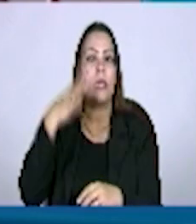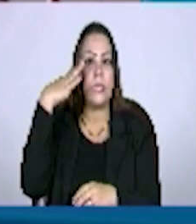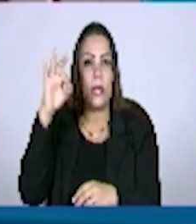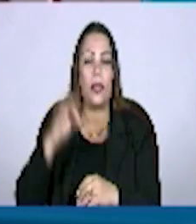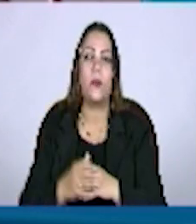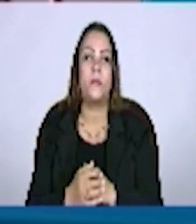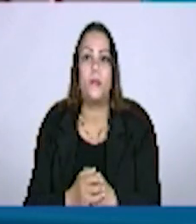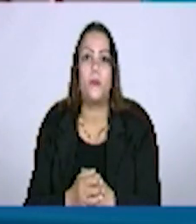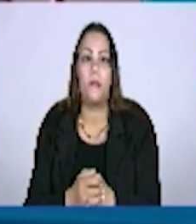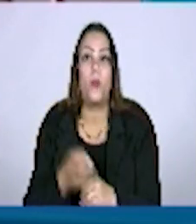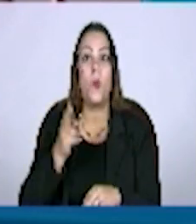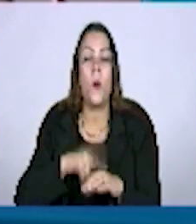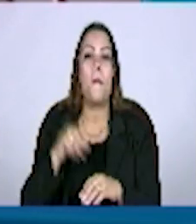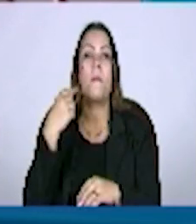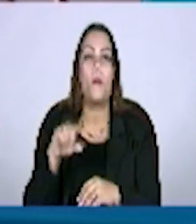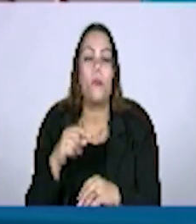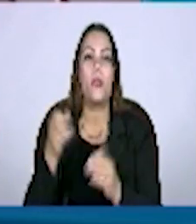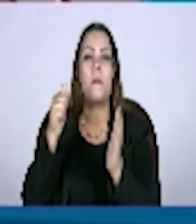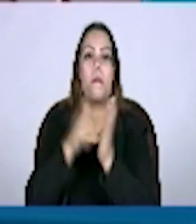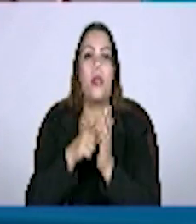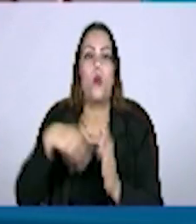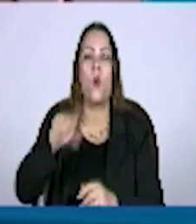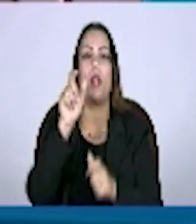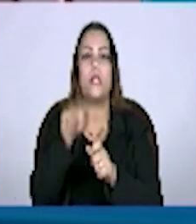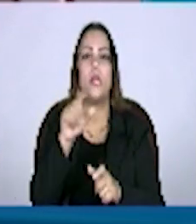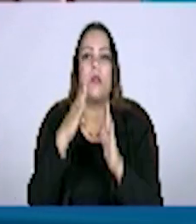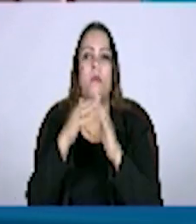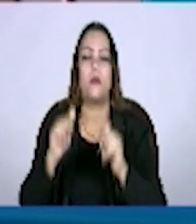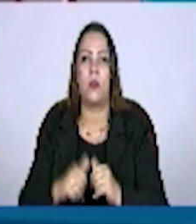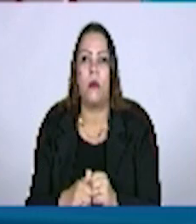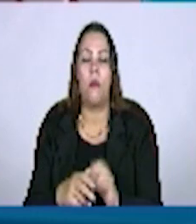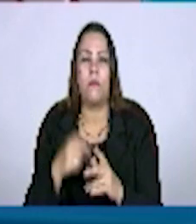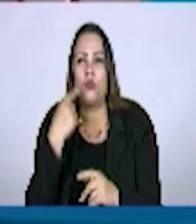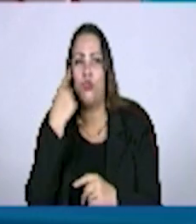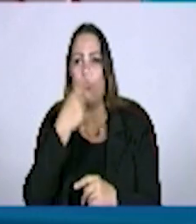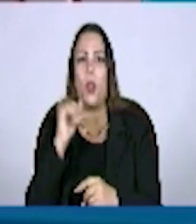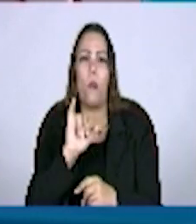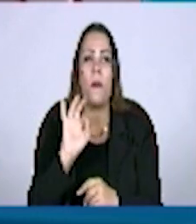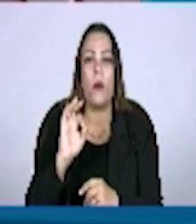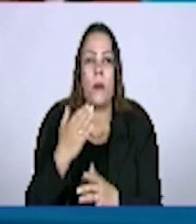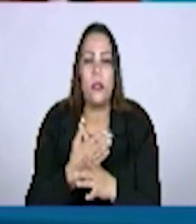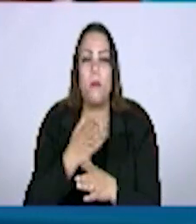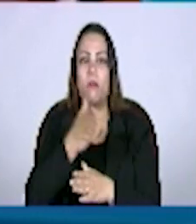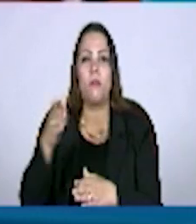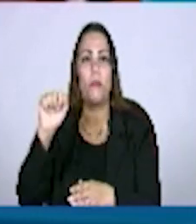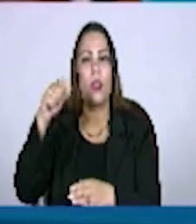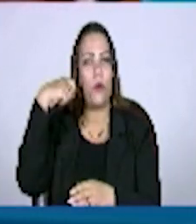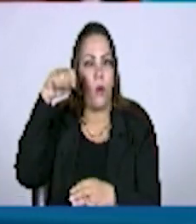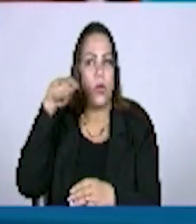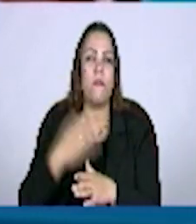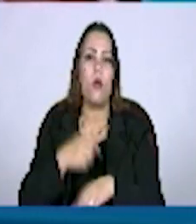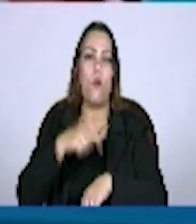الذكيه وبرنامج سكن لكل مصري ملامح مهمه للتوجهات الرئاسيه